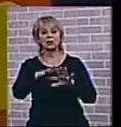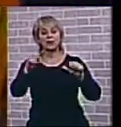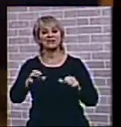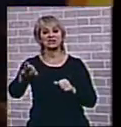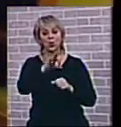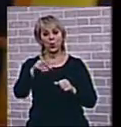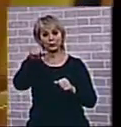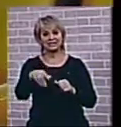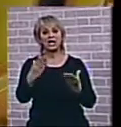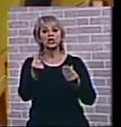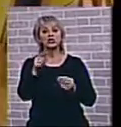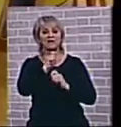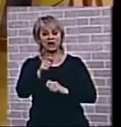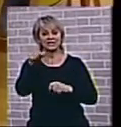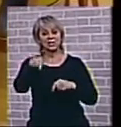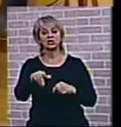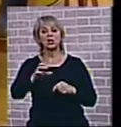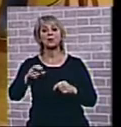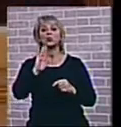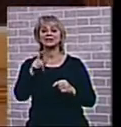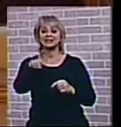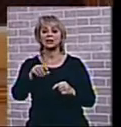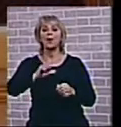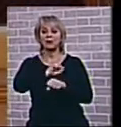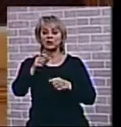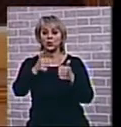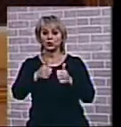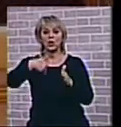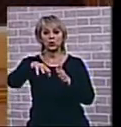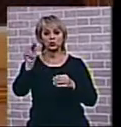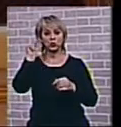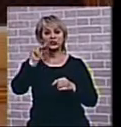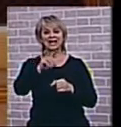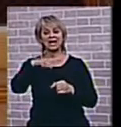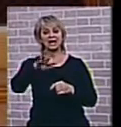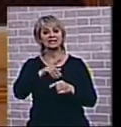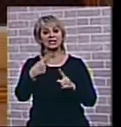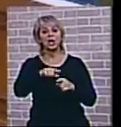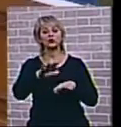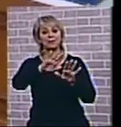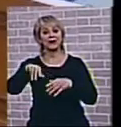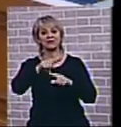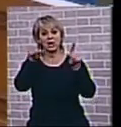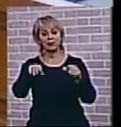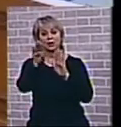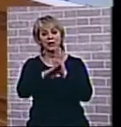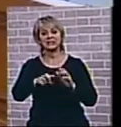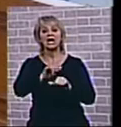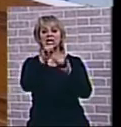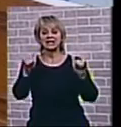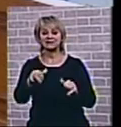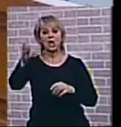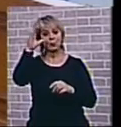правительства области. Денежного вознаграждения удостоятся победители конкурса лучших учителей России, который проходит в рамках программы